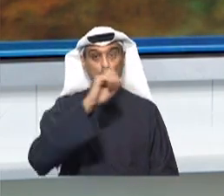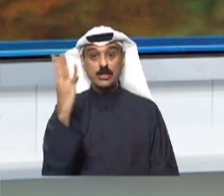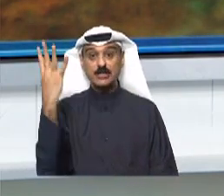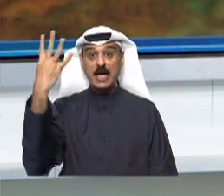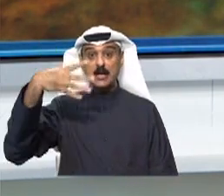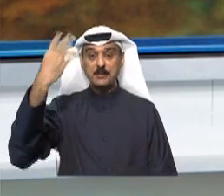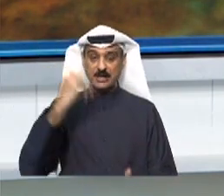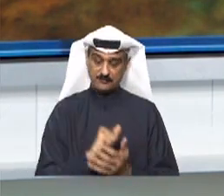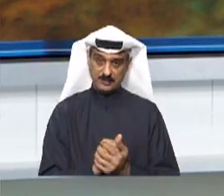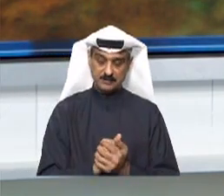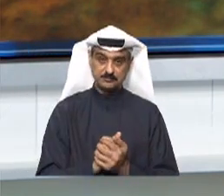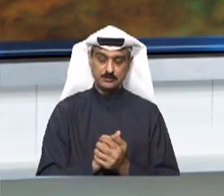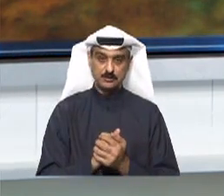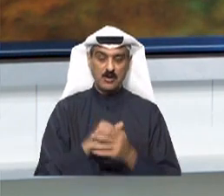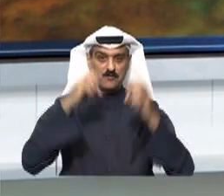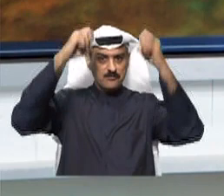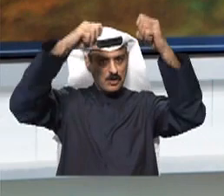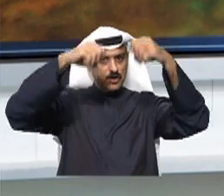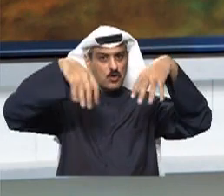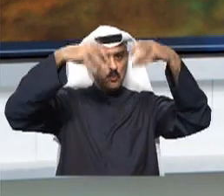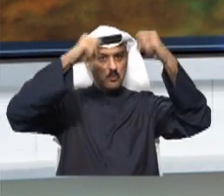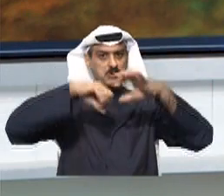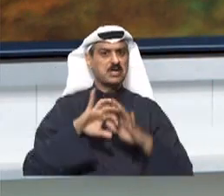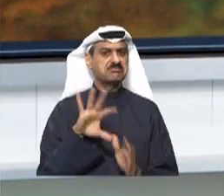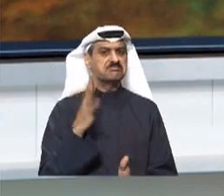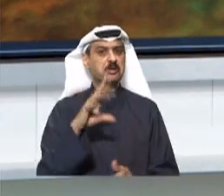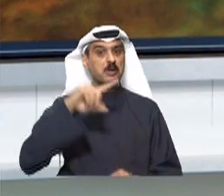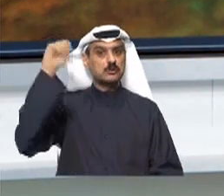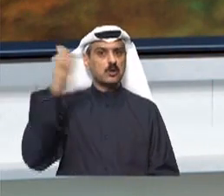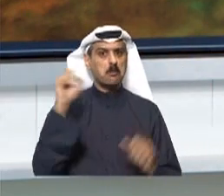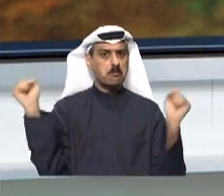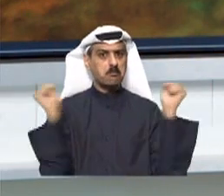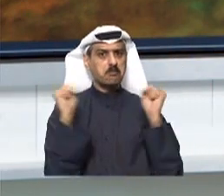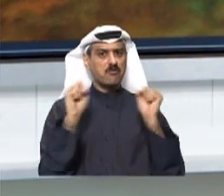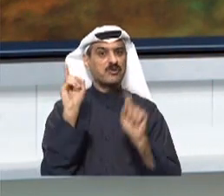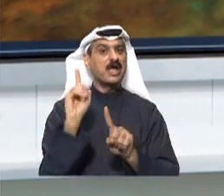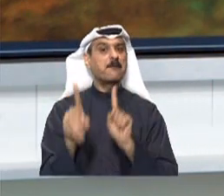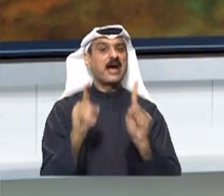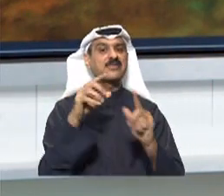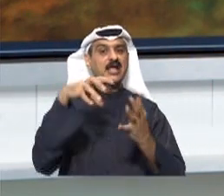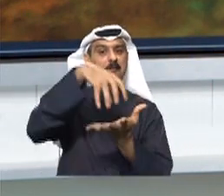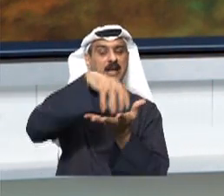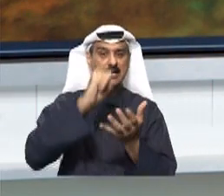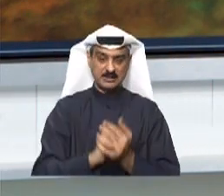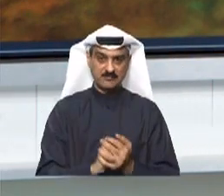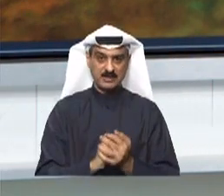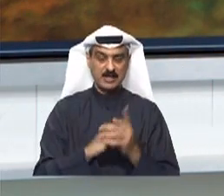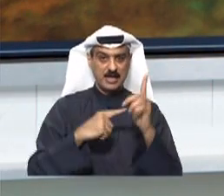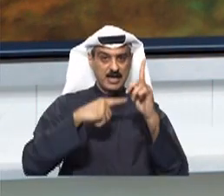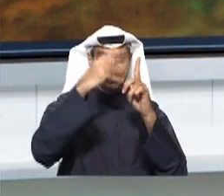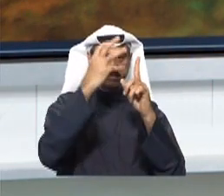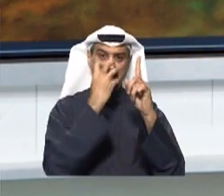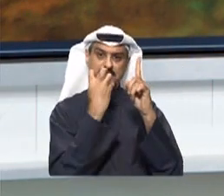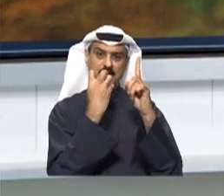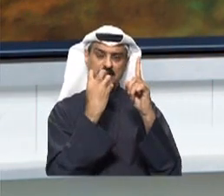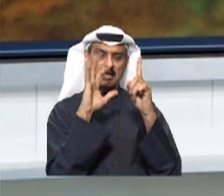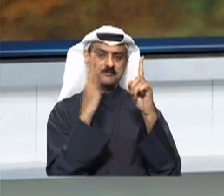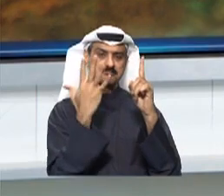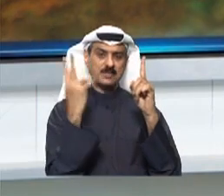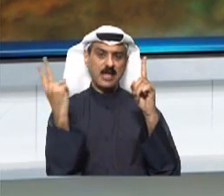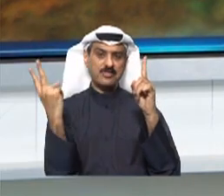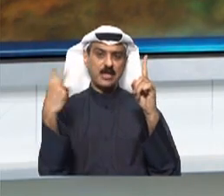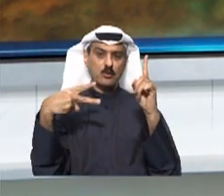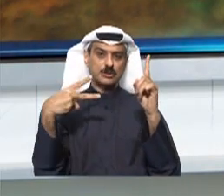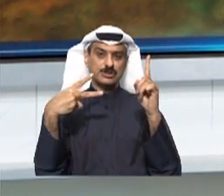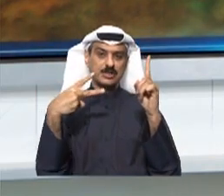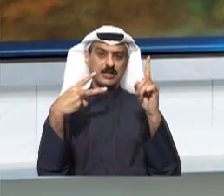خفيفة متفرقة على بعض المناطق، وقد تكون رعدية أيضا على بعض المناطق. أما بالنسبة لدرجات الحرارة فراح تتفاوت ما بين